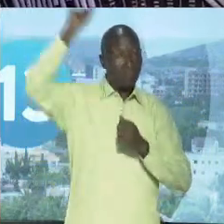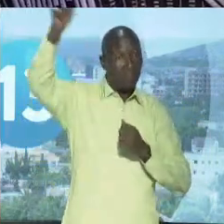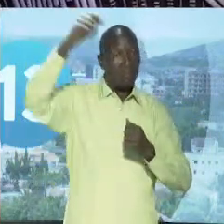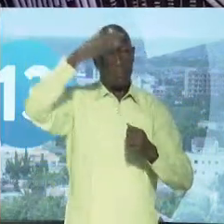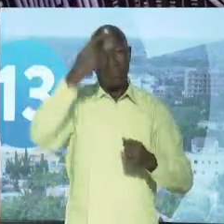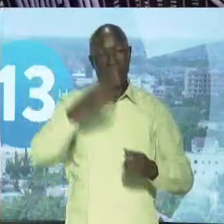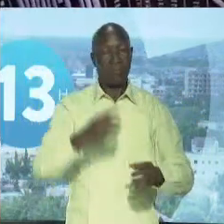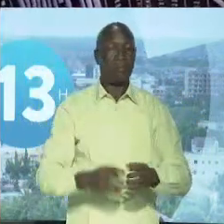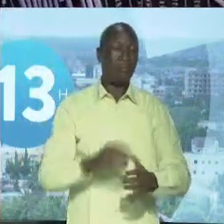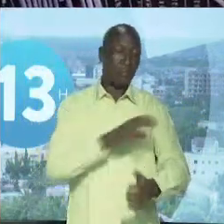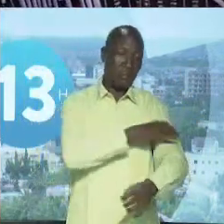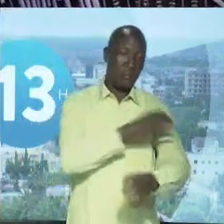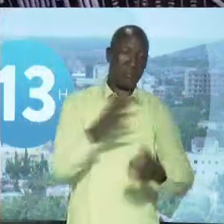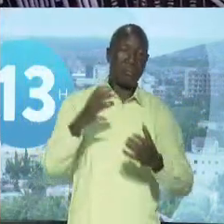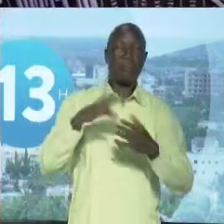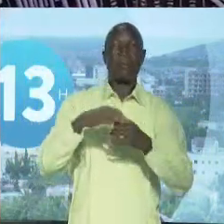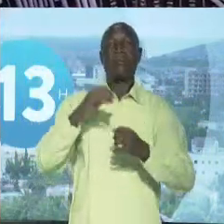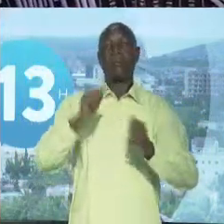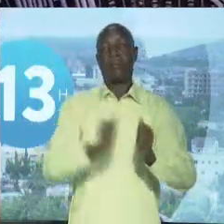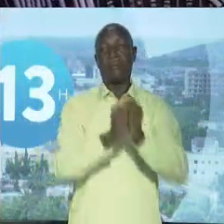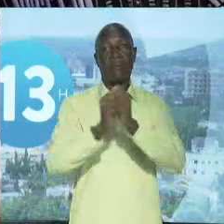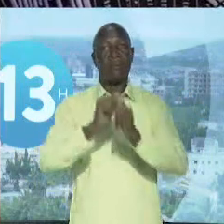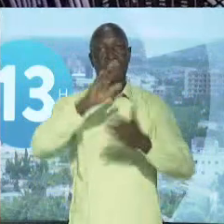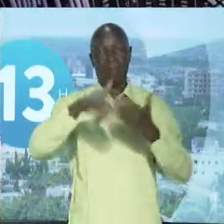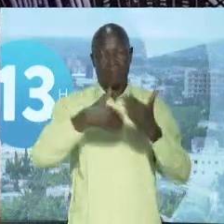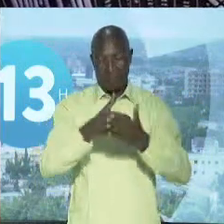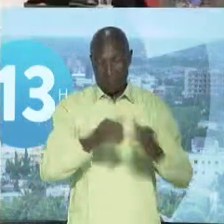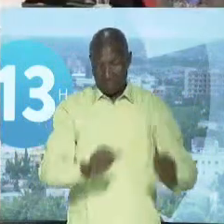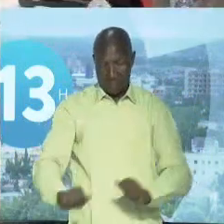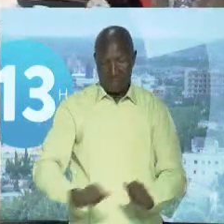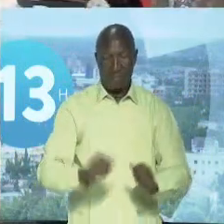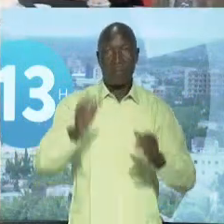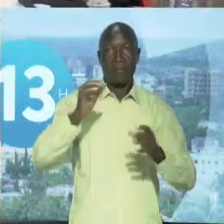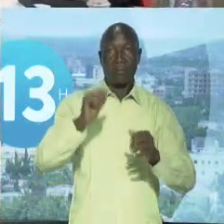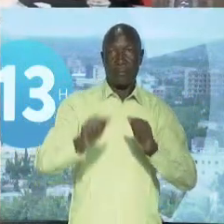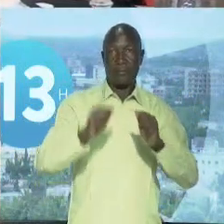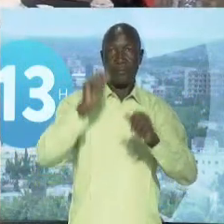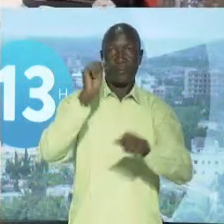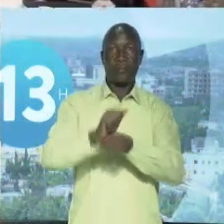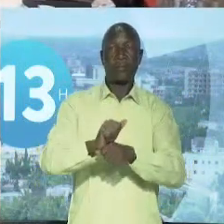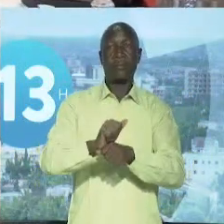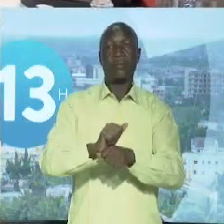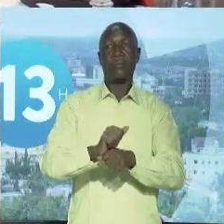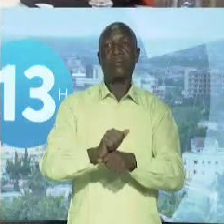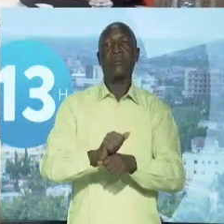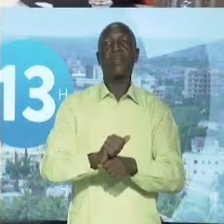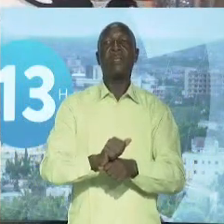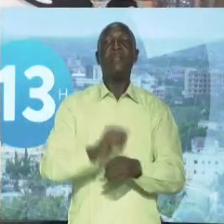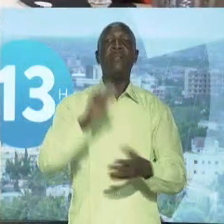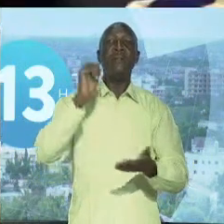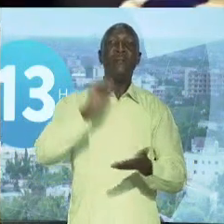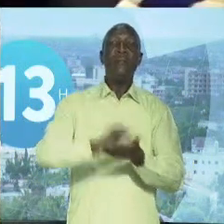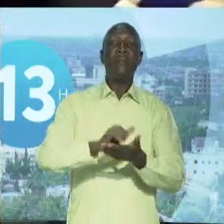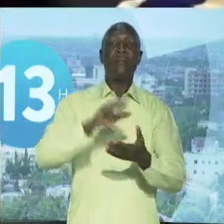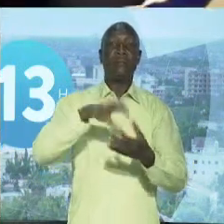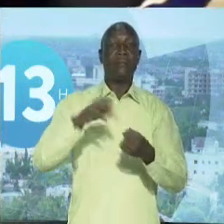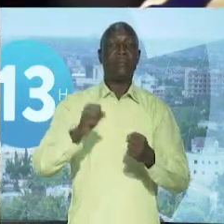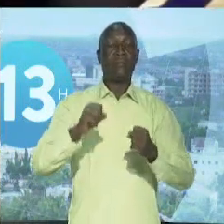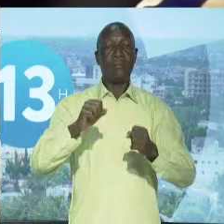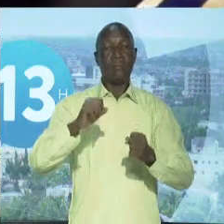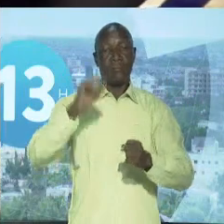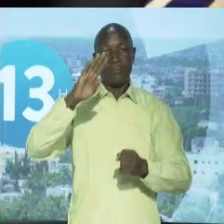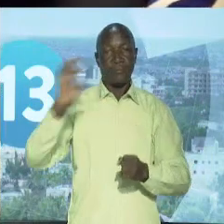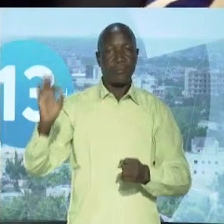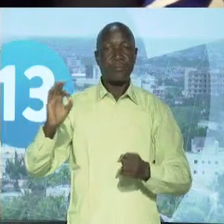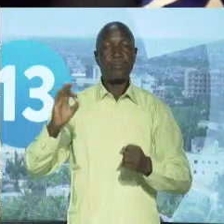performer davantage l'ensemble de tous les acteurs qui agissent au nom de la fonction publique. À cette session, le Burkina fait partie des pays choisis